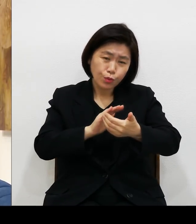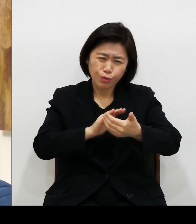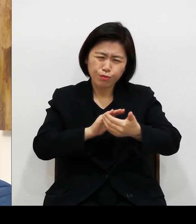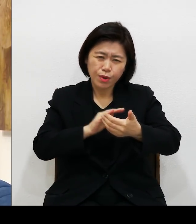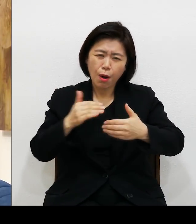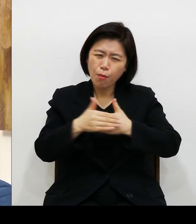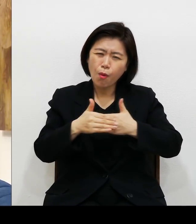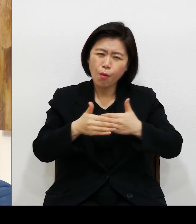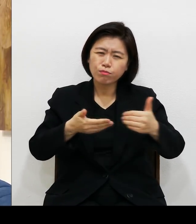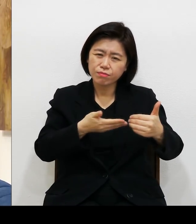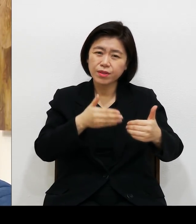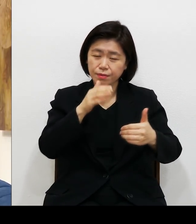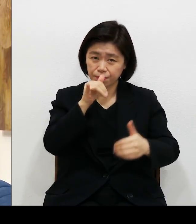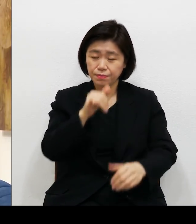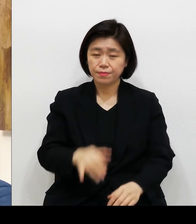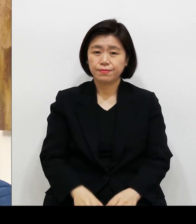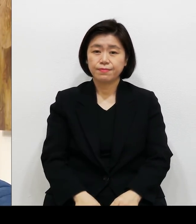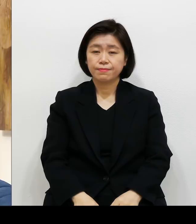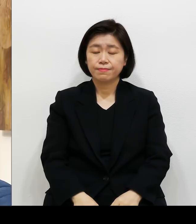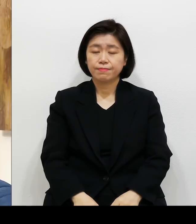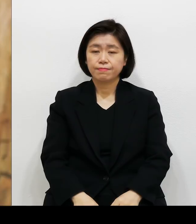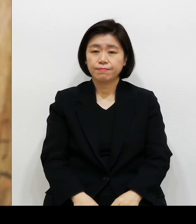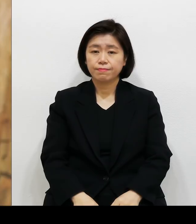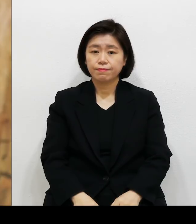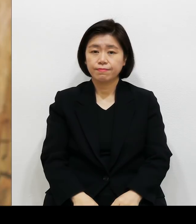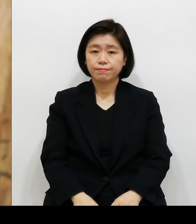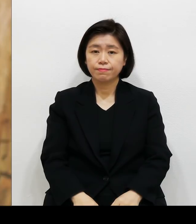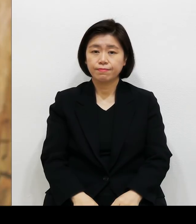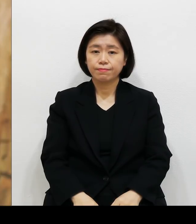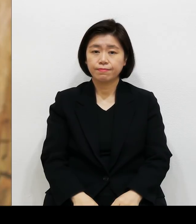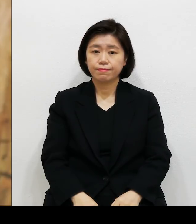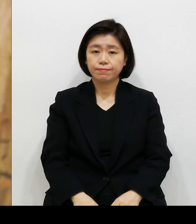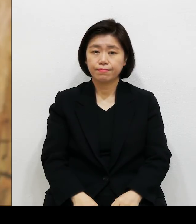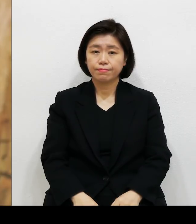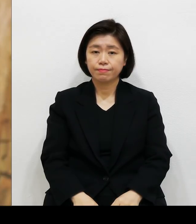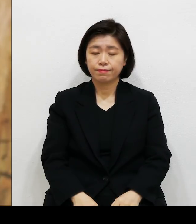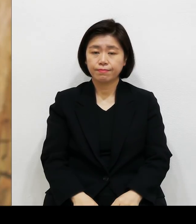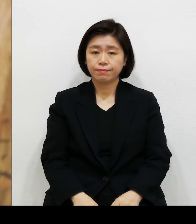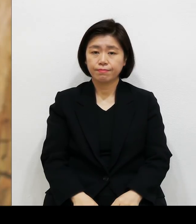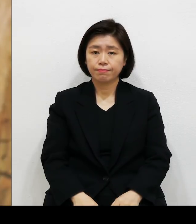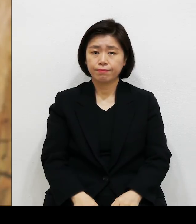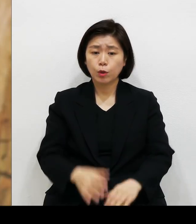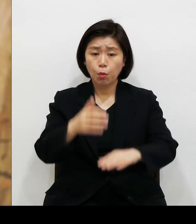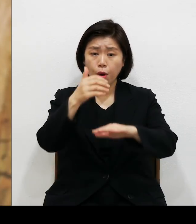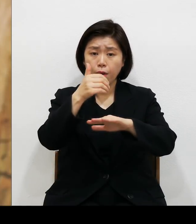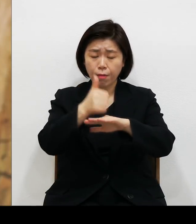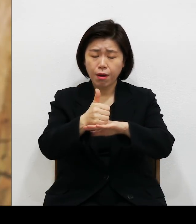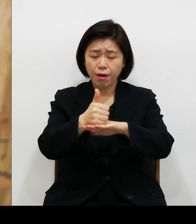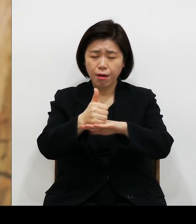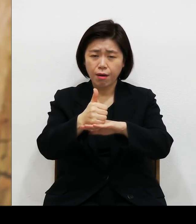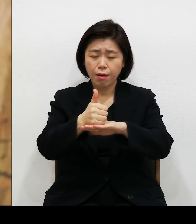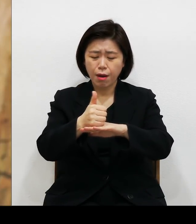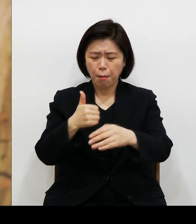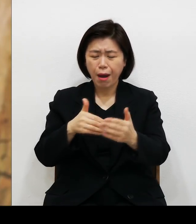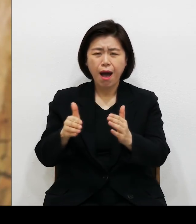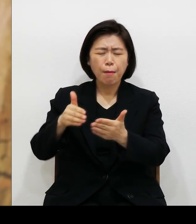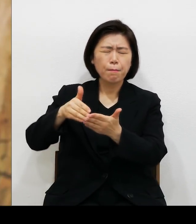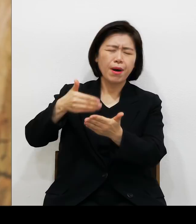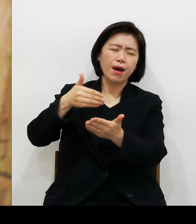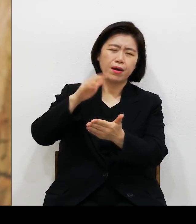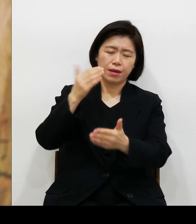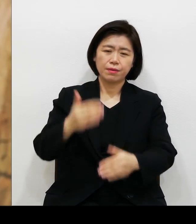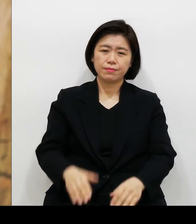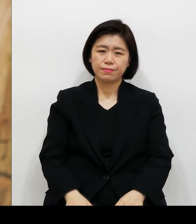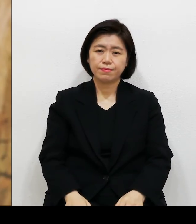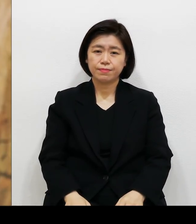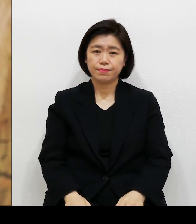뭐 그러면서 하루하루 지내다가 그 이제 월세방마저도 잃은 거죠. 이게 또 뭐 주인분이 모질어서 저를